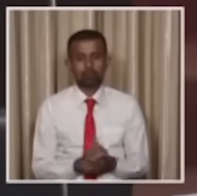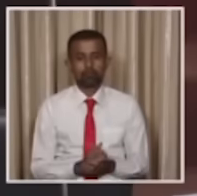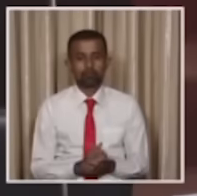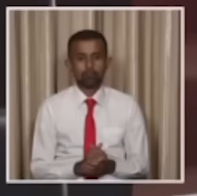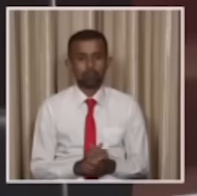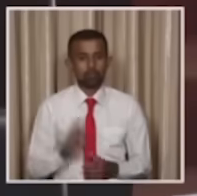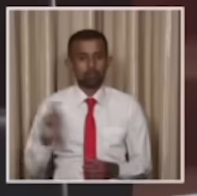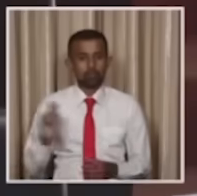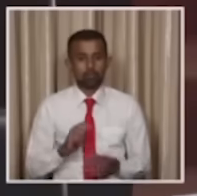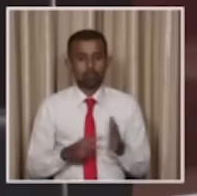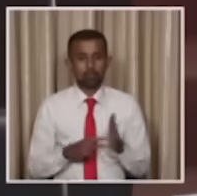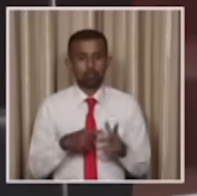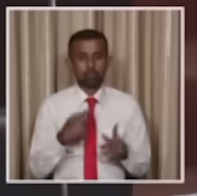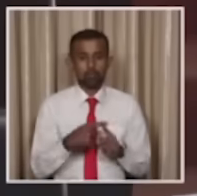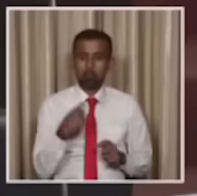ආදායම් බදු ගෙවලා